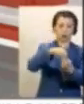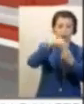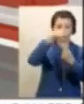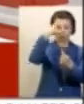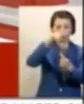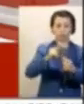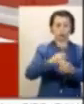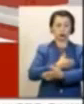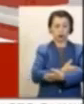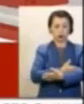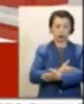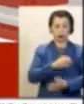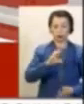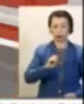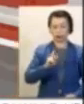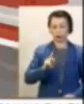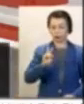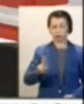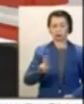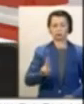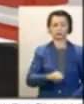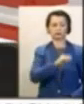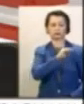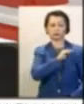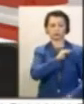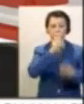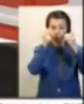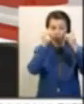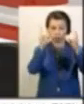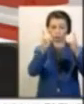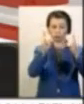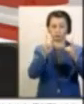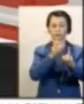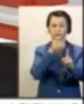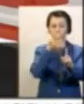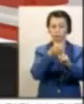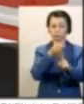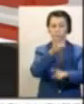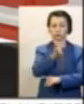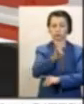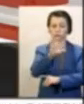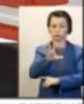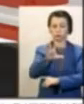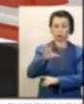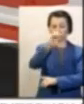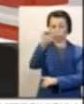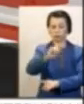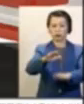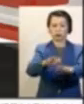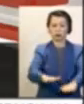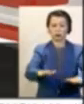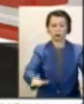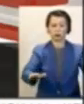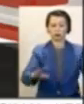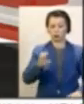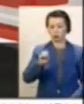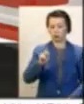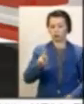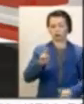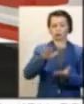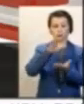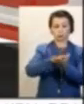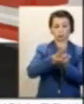anak-anak kurang upaya. Menterinya Dr. Maslim Malik turut menyasarkan pelibatan 75% kanak-kanak kurang upaya di